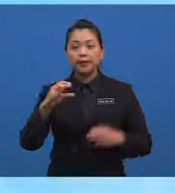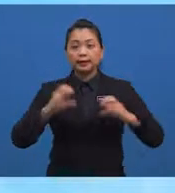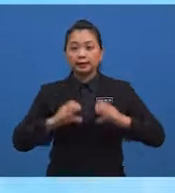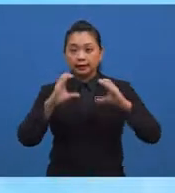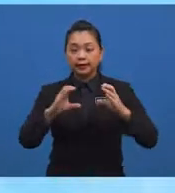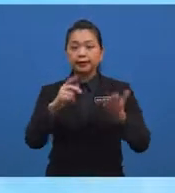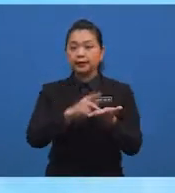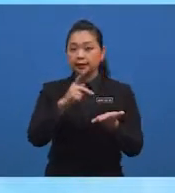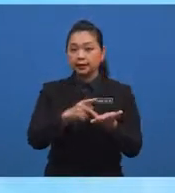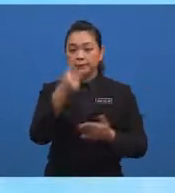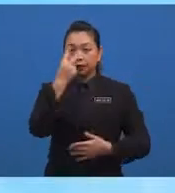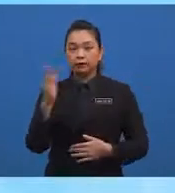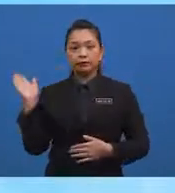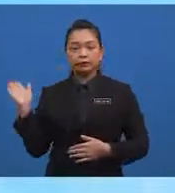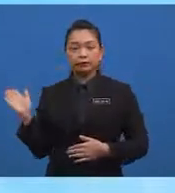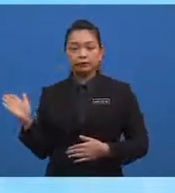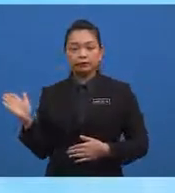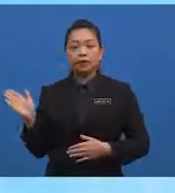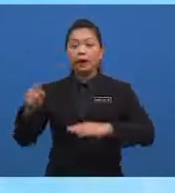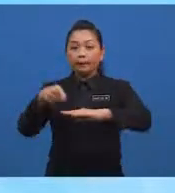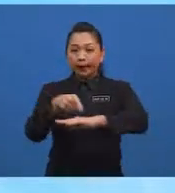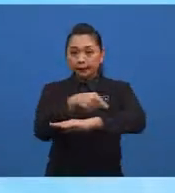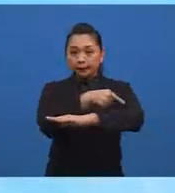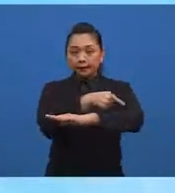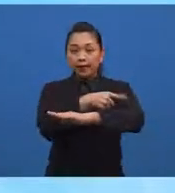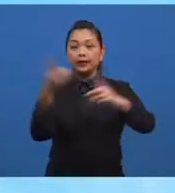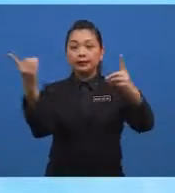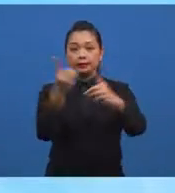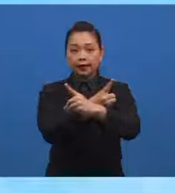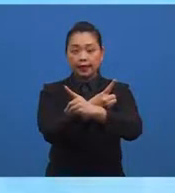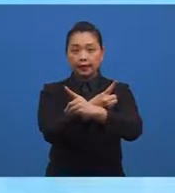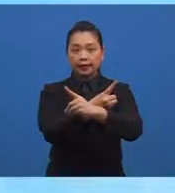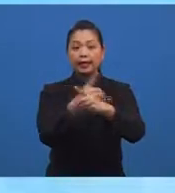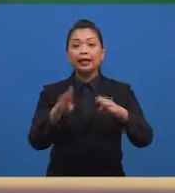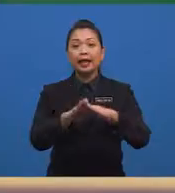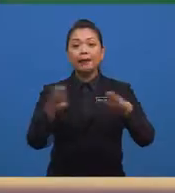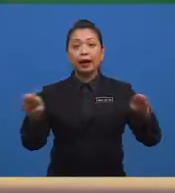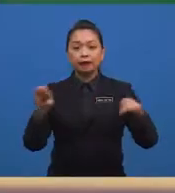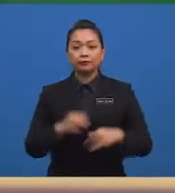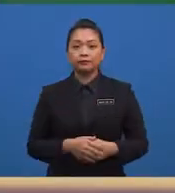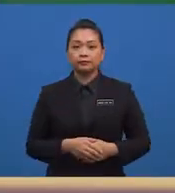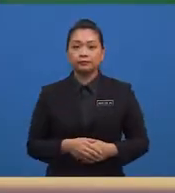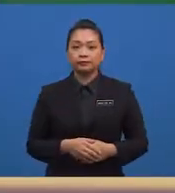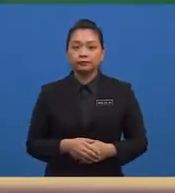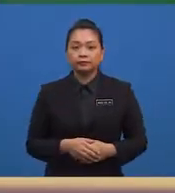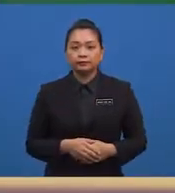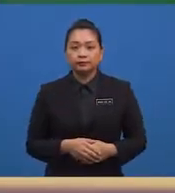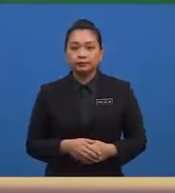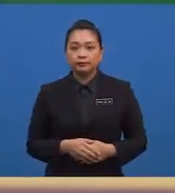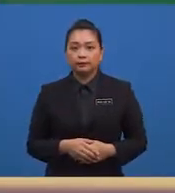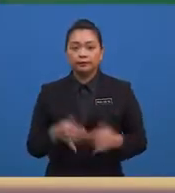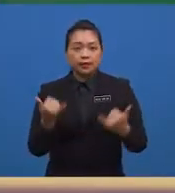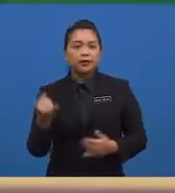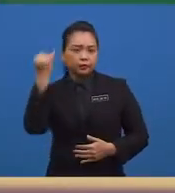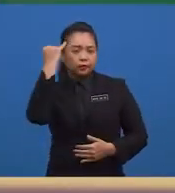luas pula ialah panjang darab lebar. Jom kita imbas